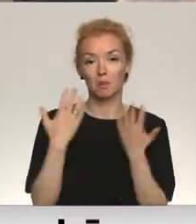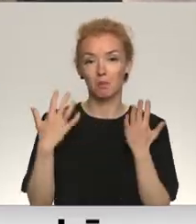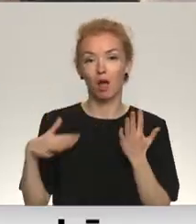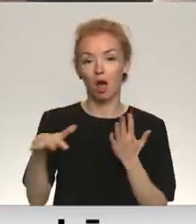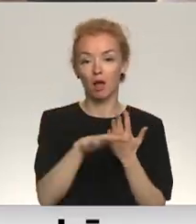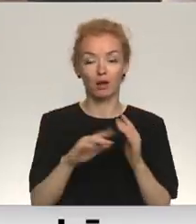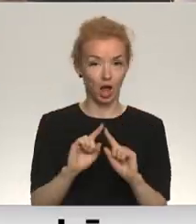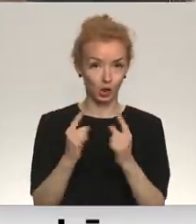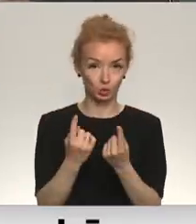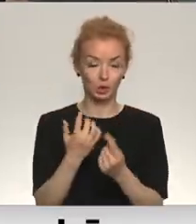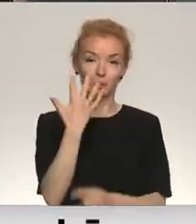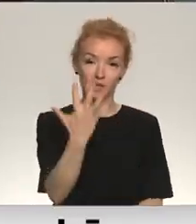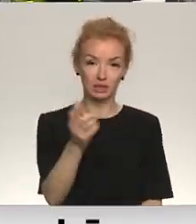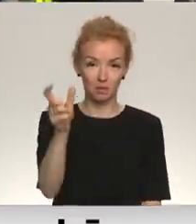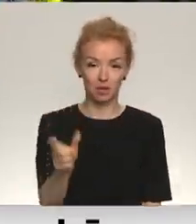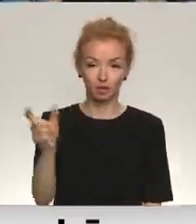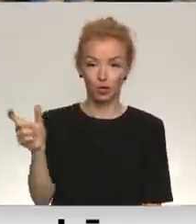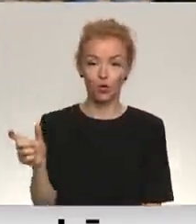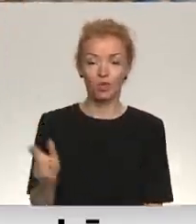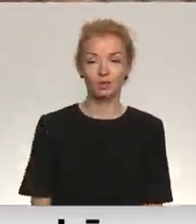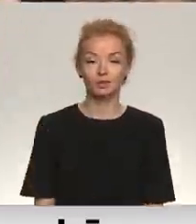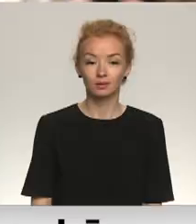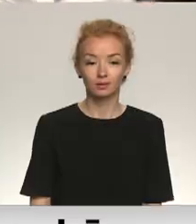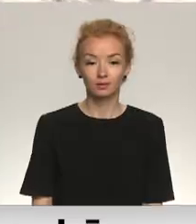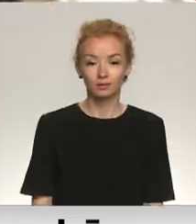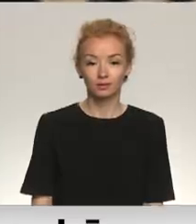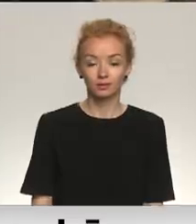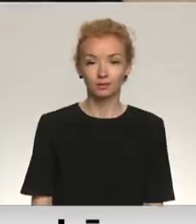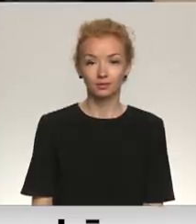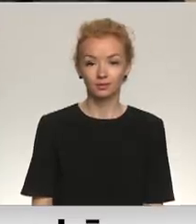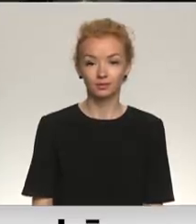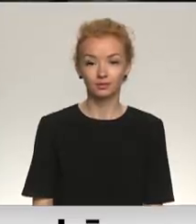policija bija aizturējusi 5 personas. Māris Klūgainis Kupčs, Latvijas televīzija.